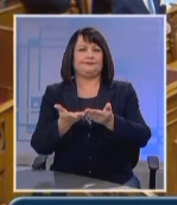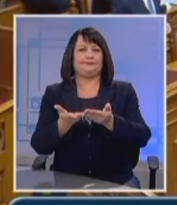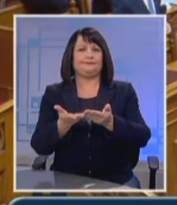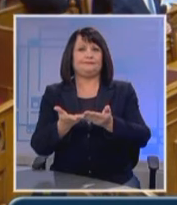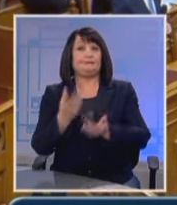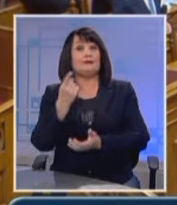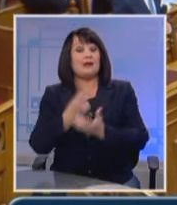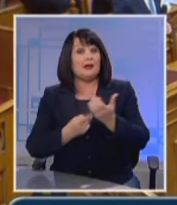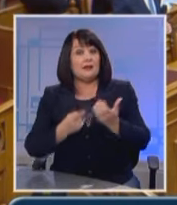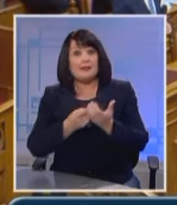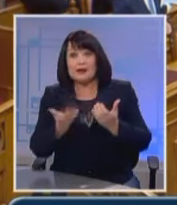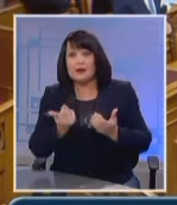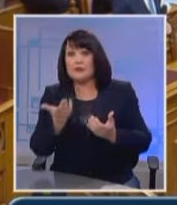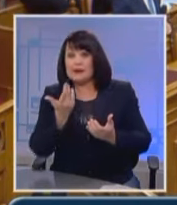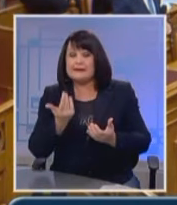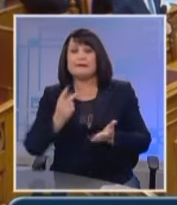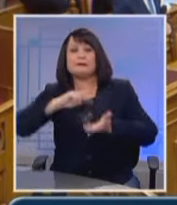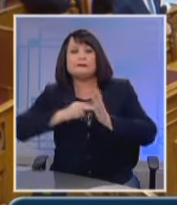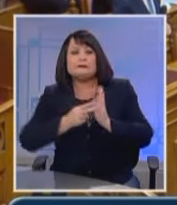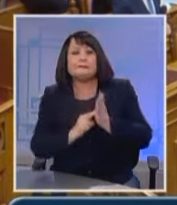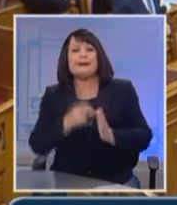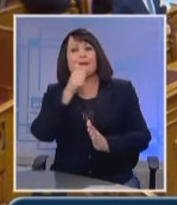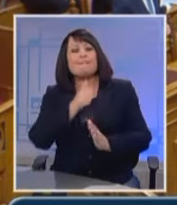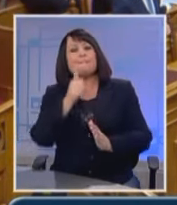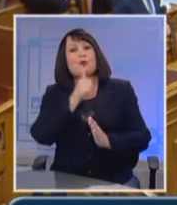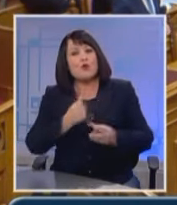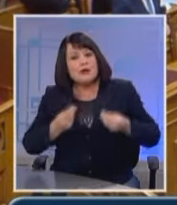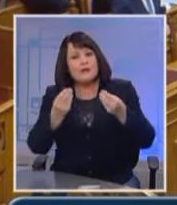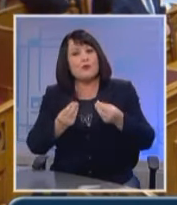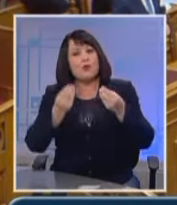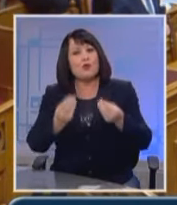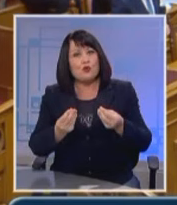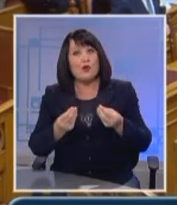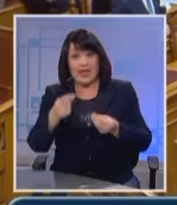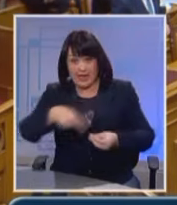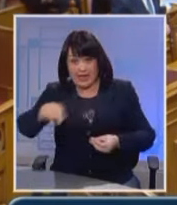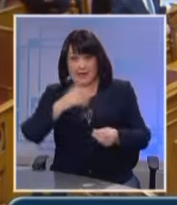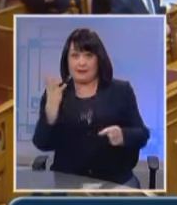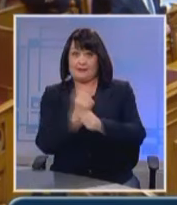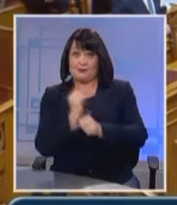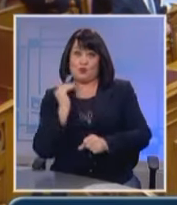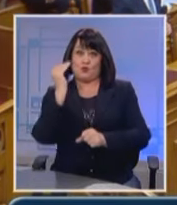στέρηση για να φτάσετε εκεί που φτάσατε και να δώσετε στην Ελλάδα αυτό που δώσατε.